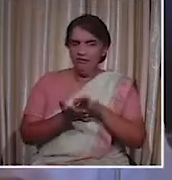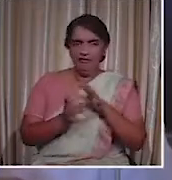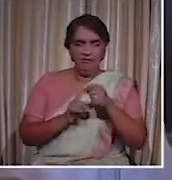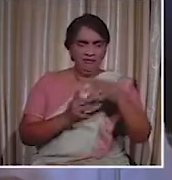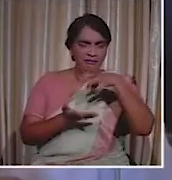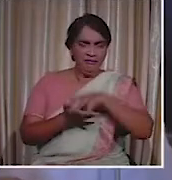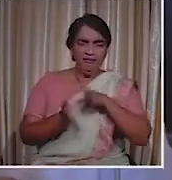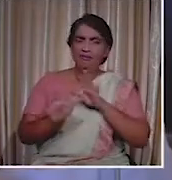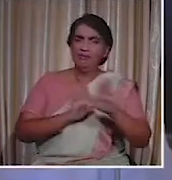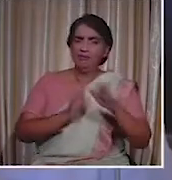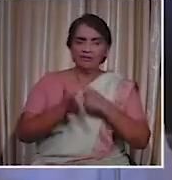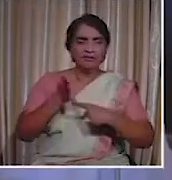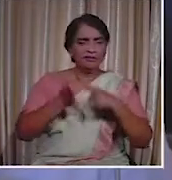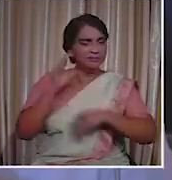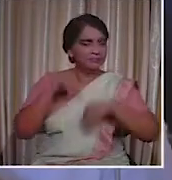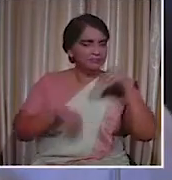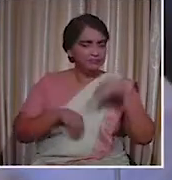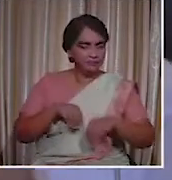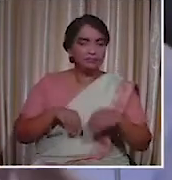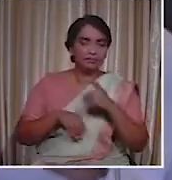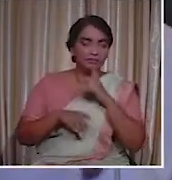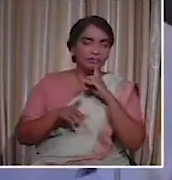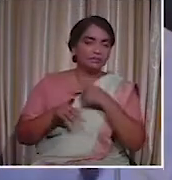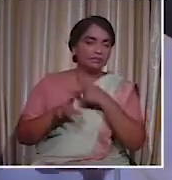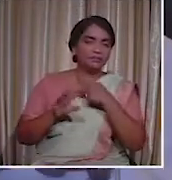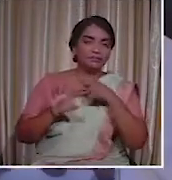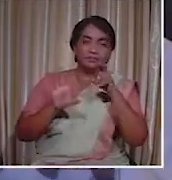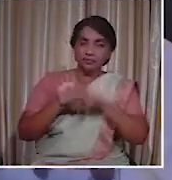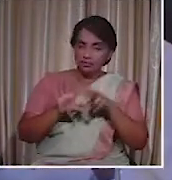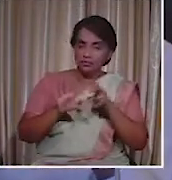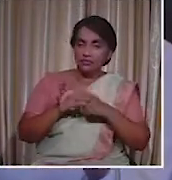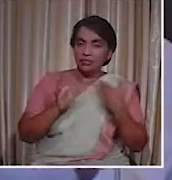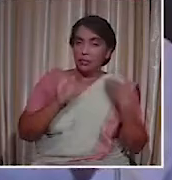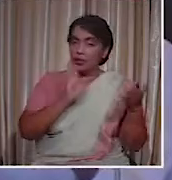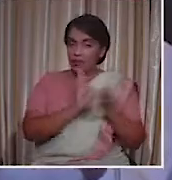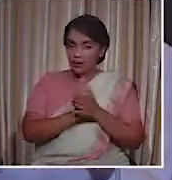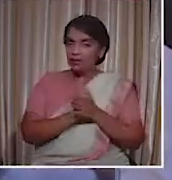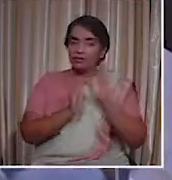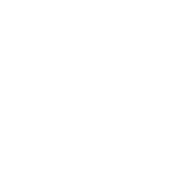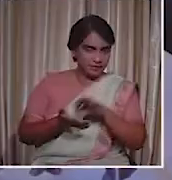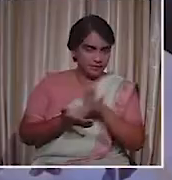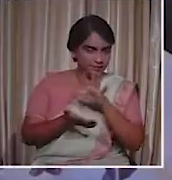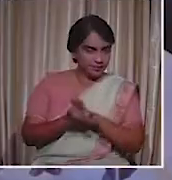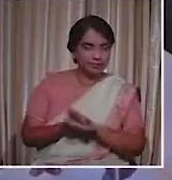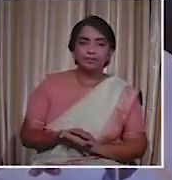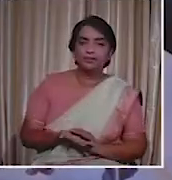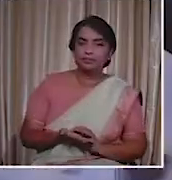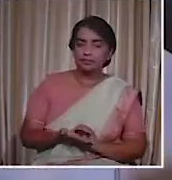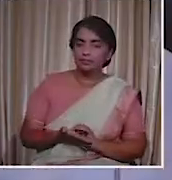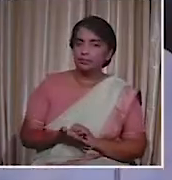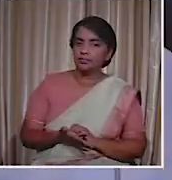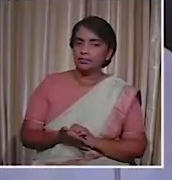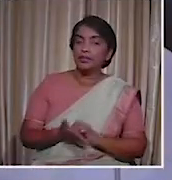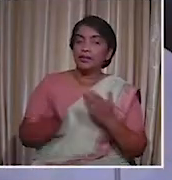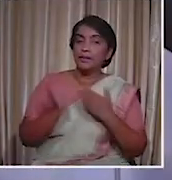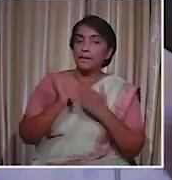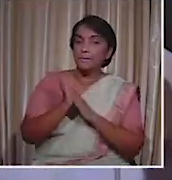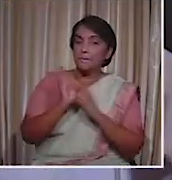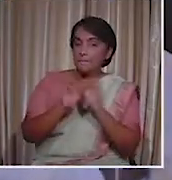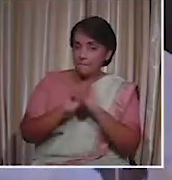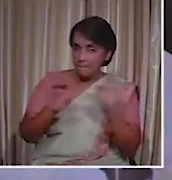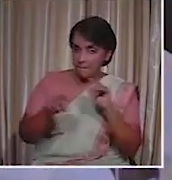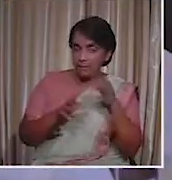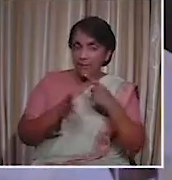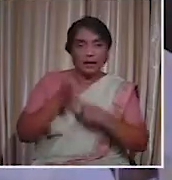පලාත්පාලන මැතිවරණයේ එල්ලන ලද ආසන ඉවත් කිරීමට යෝජනා කරනවා. විද්‍යුත් මාධ්‍ය තුලින්